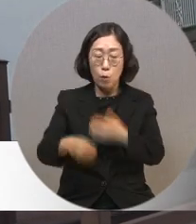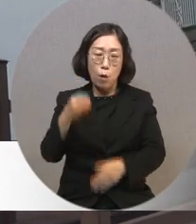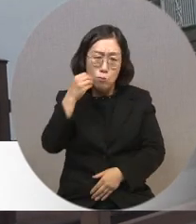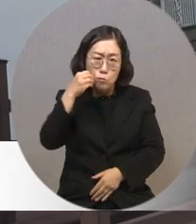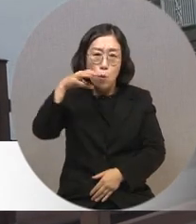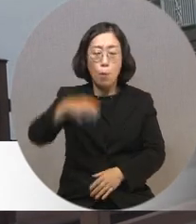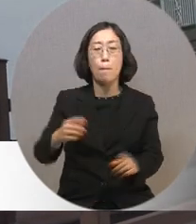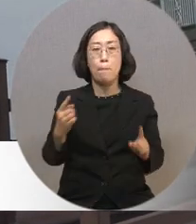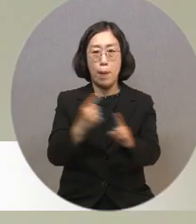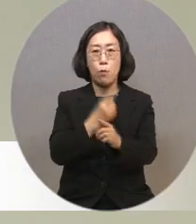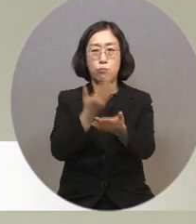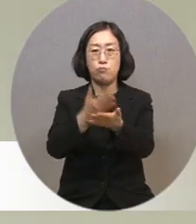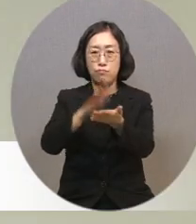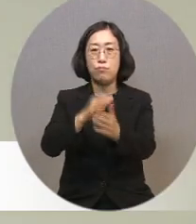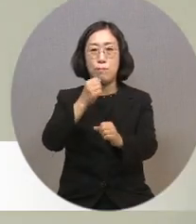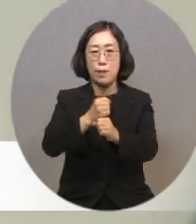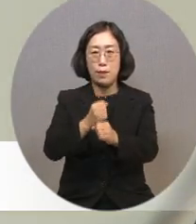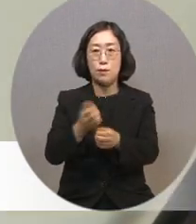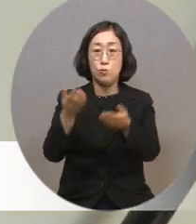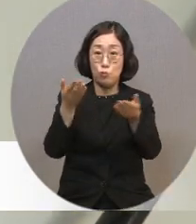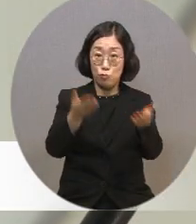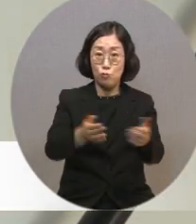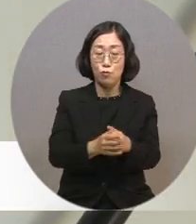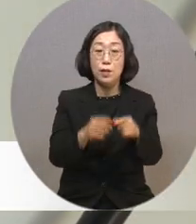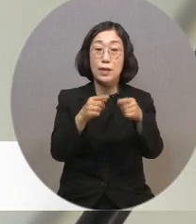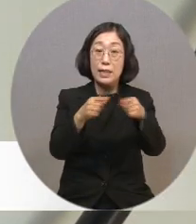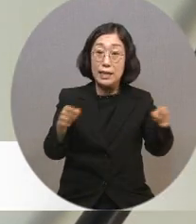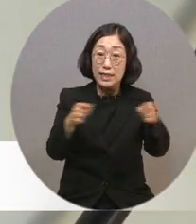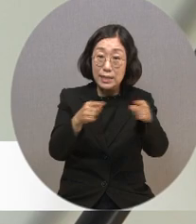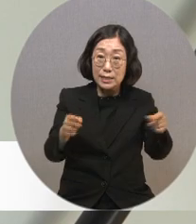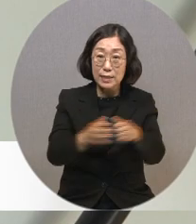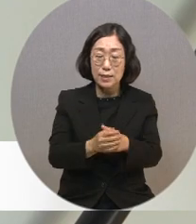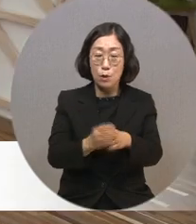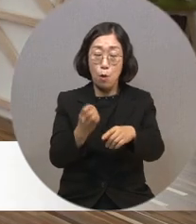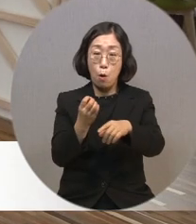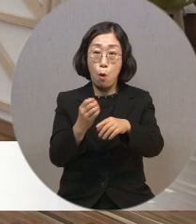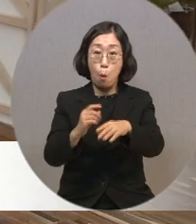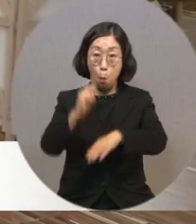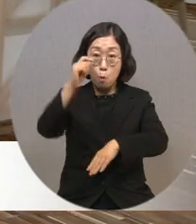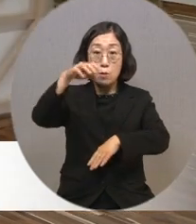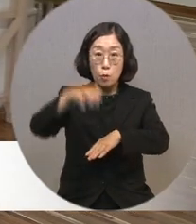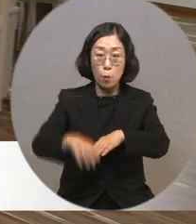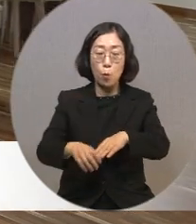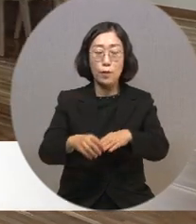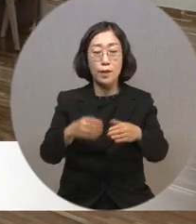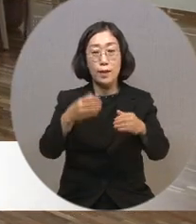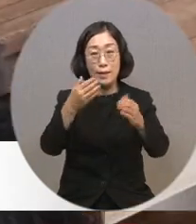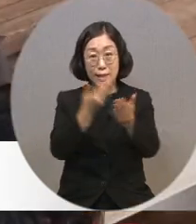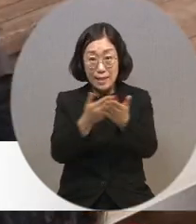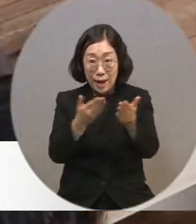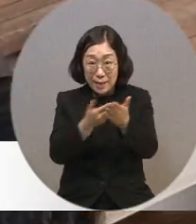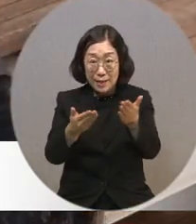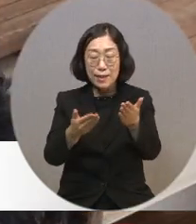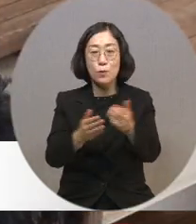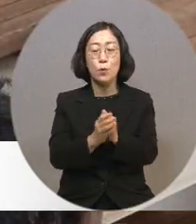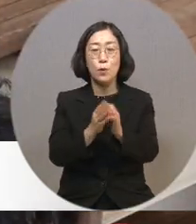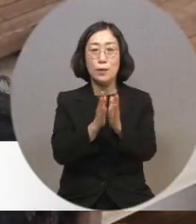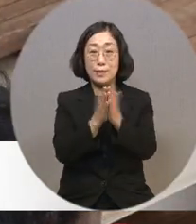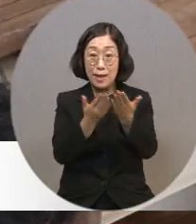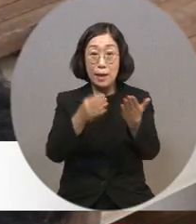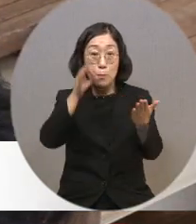활용해 조성됐습니다. 1층에는 고흥의 이야기가 담긴 책을 보며 휴식할 수 있는